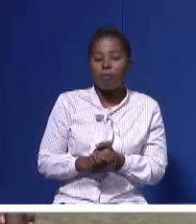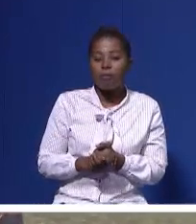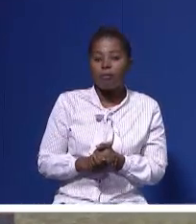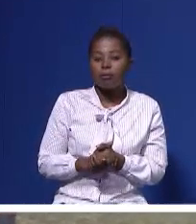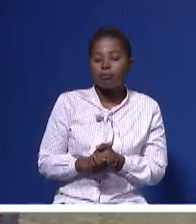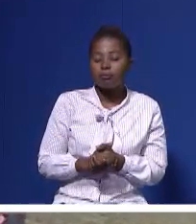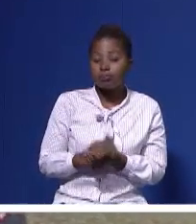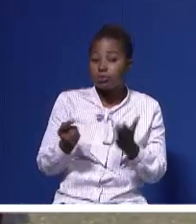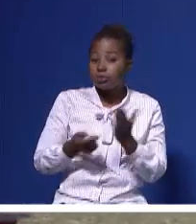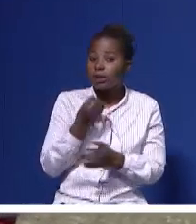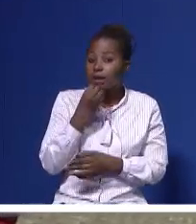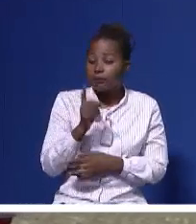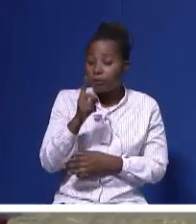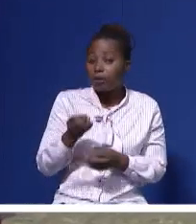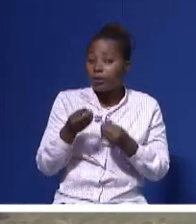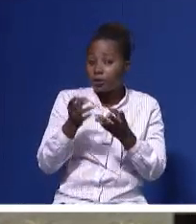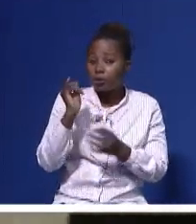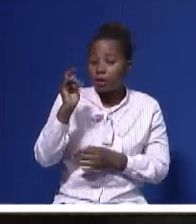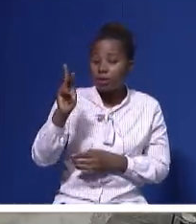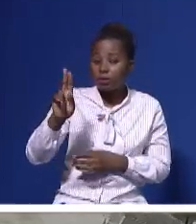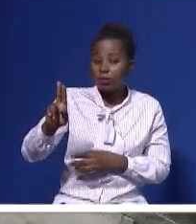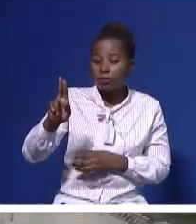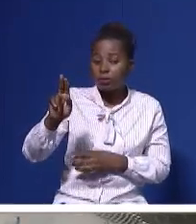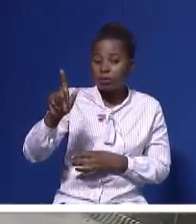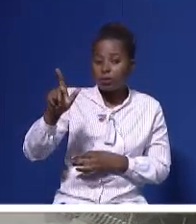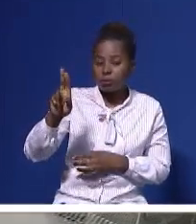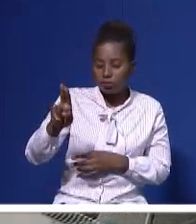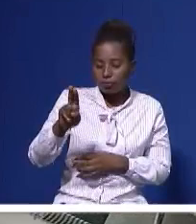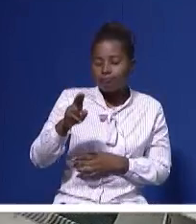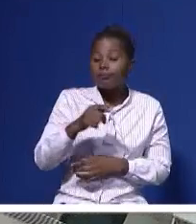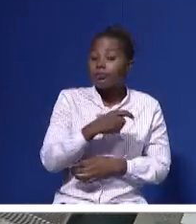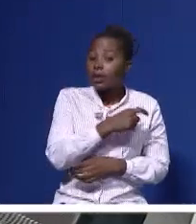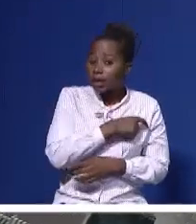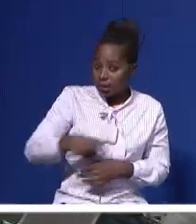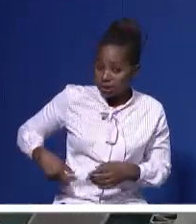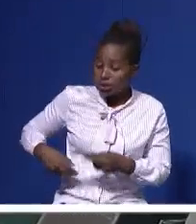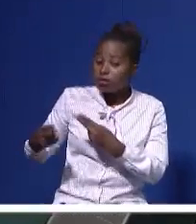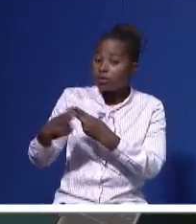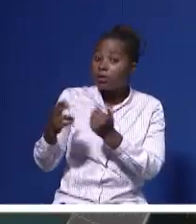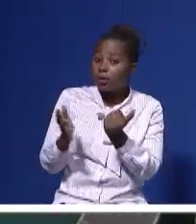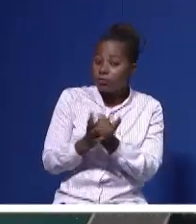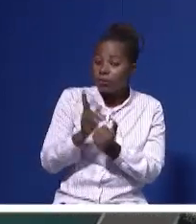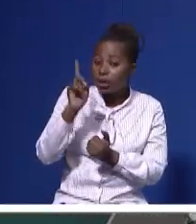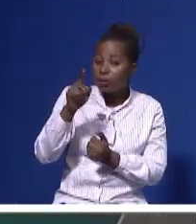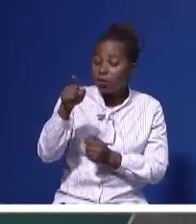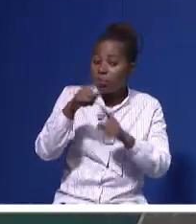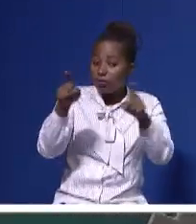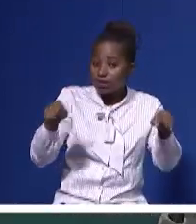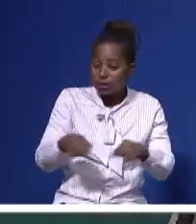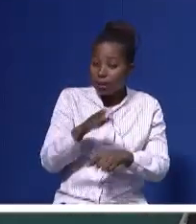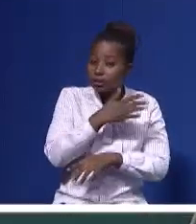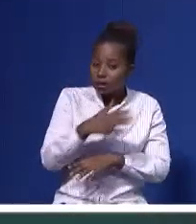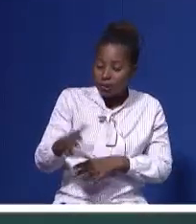Kwa mujibu wa taarifa iliyotolewa Ikulu jijini Dar es Salaam, Rais Dr. Magufuli atakuwa visiwani Zanzibar